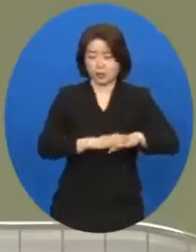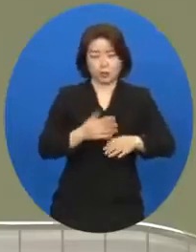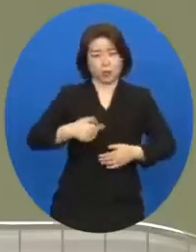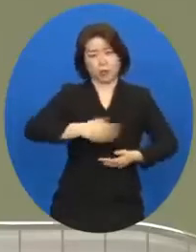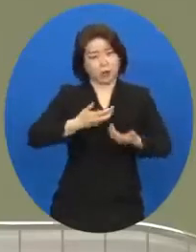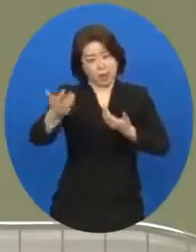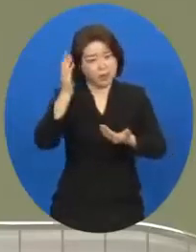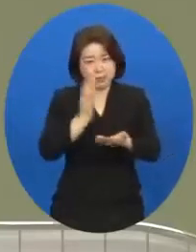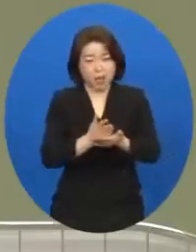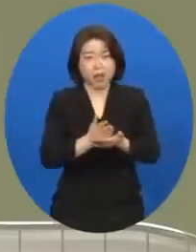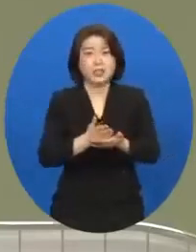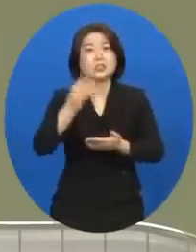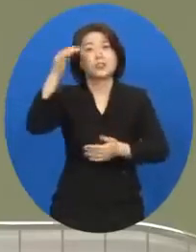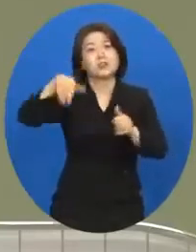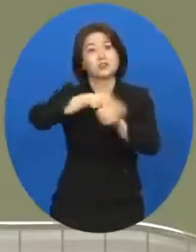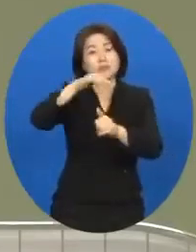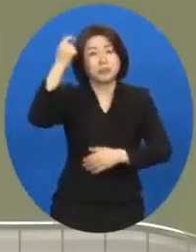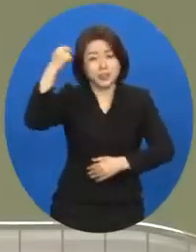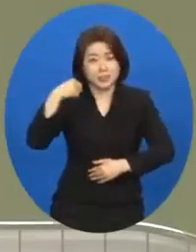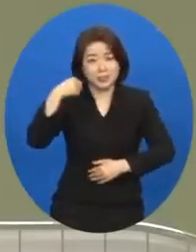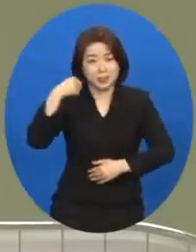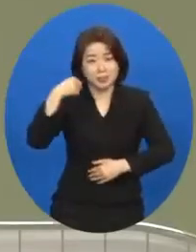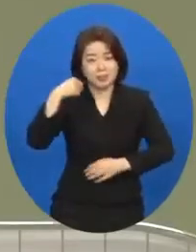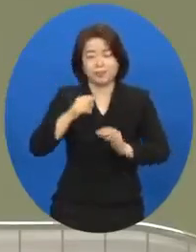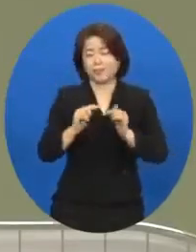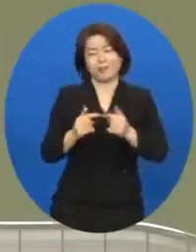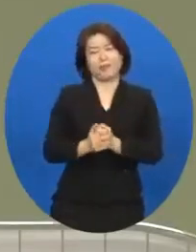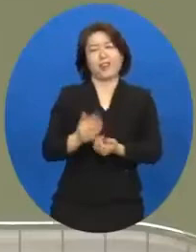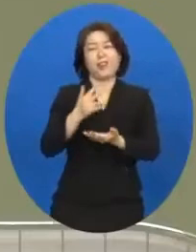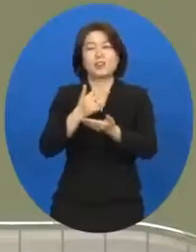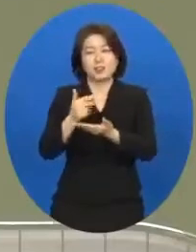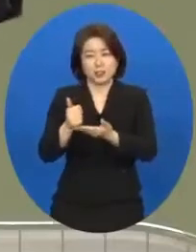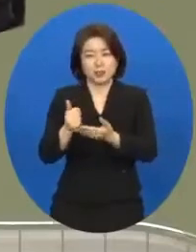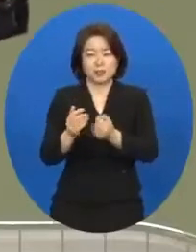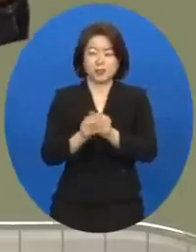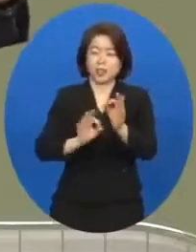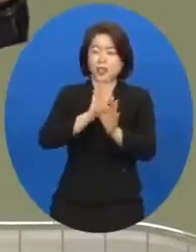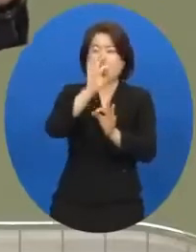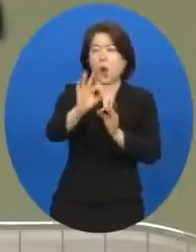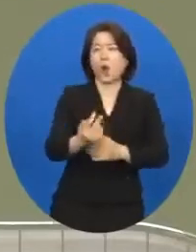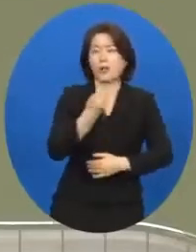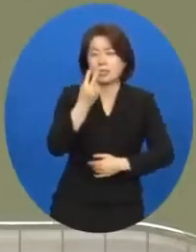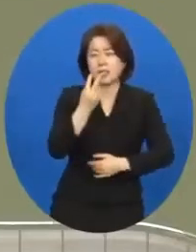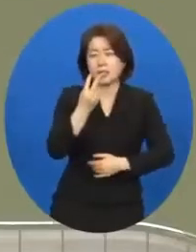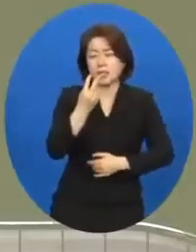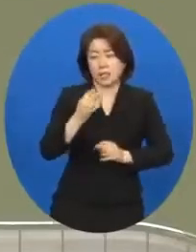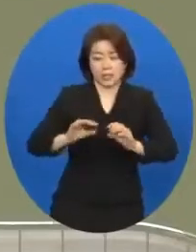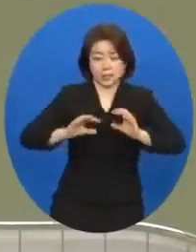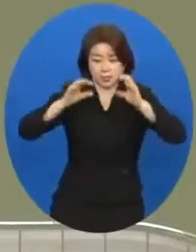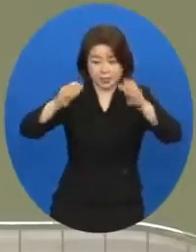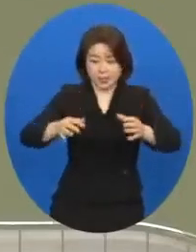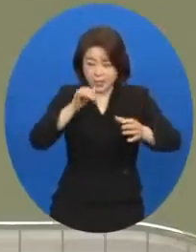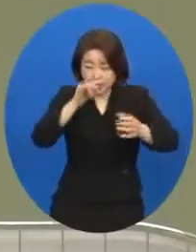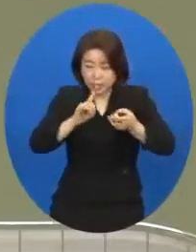이런 느낌이잖아요. 그러나 실제로 예수님은 영원한 영생의 세계가 있는 것을 아시는